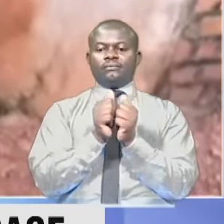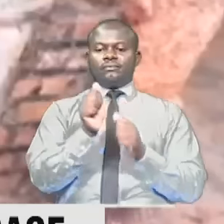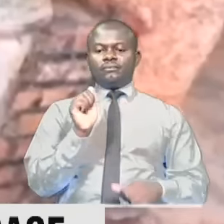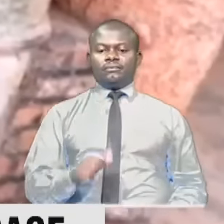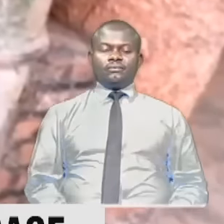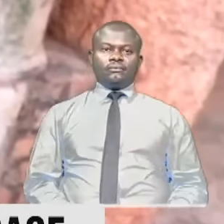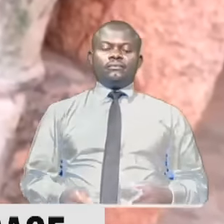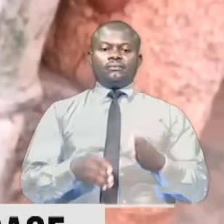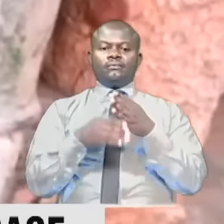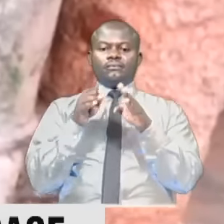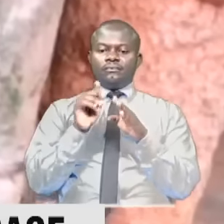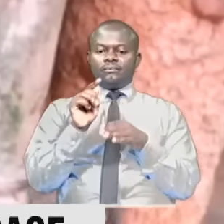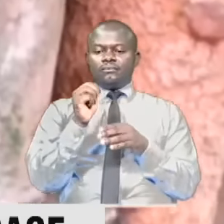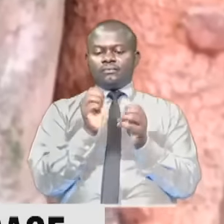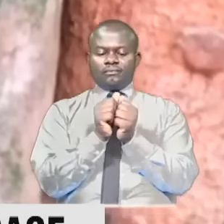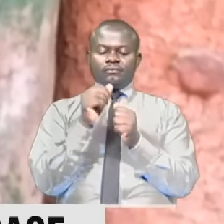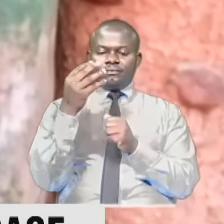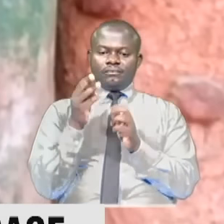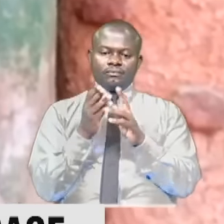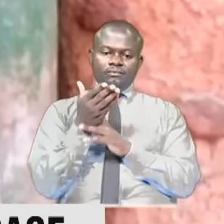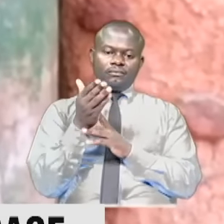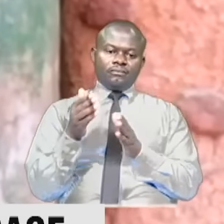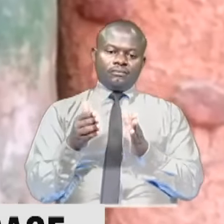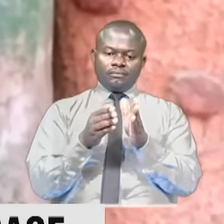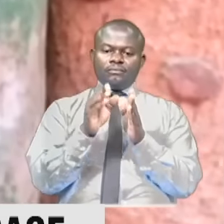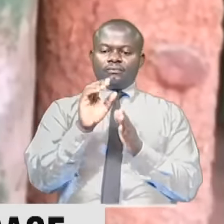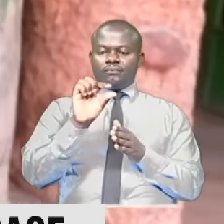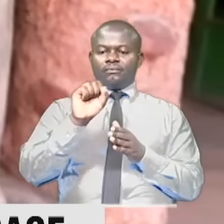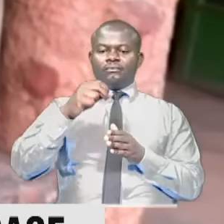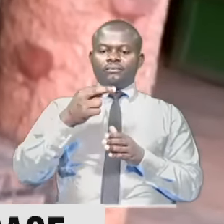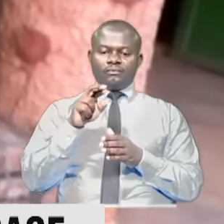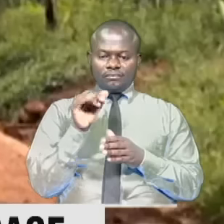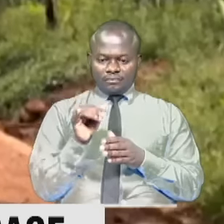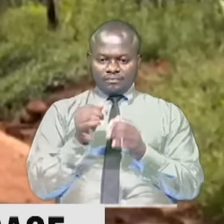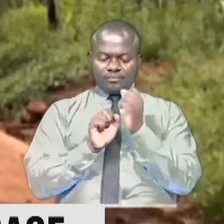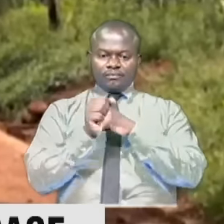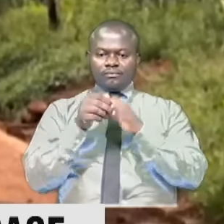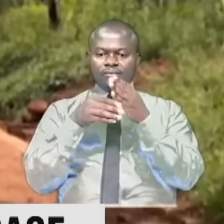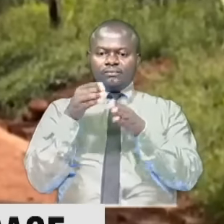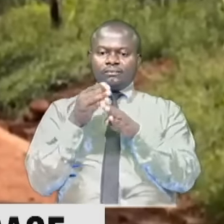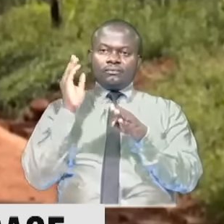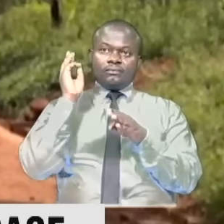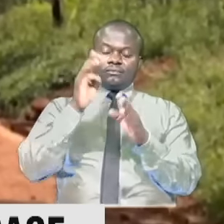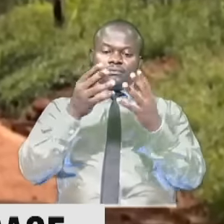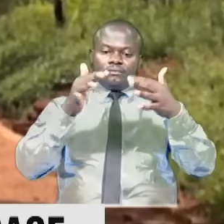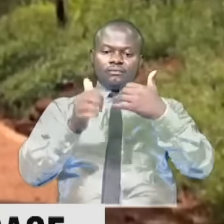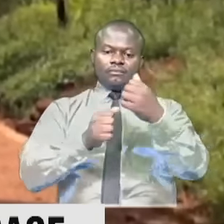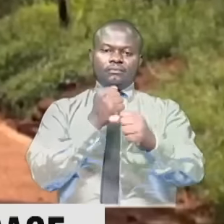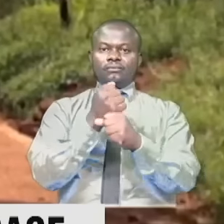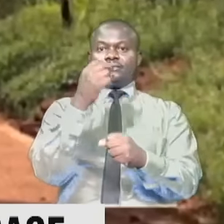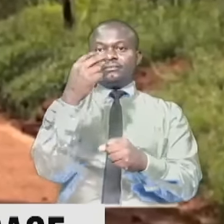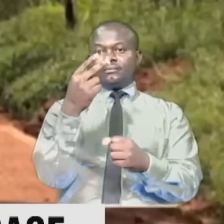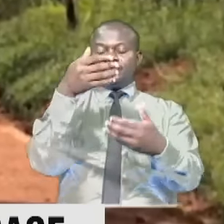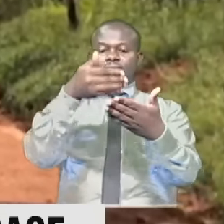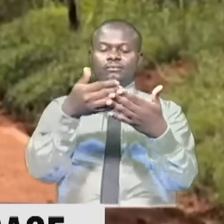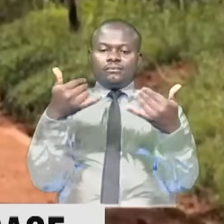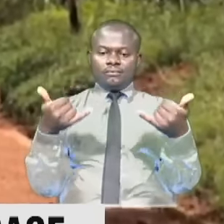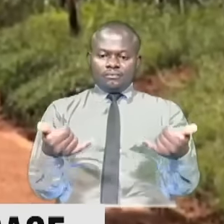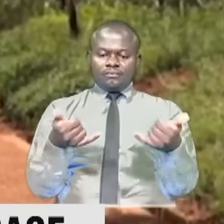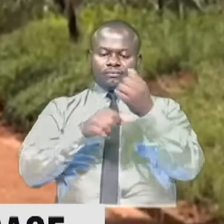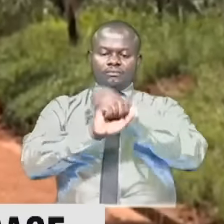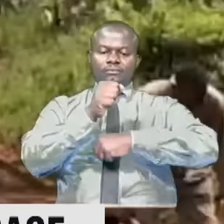urimo kubakwa ibirometero 14 uzaca mu murenge wa Gishari n'uwa Munyiginya. Imirimo yo kubaka ikazamara imyaka 2 kugeza ubu imirimo